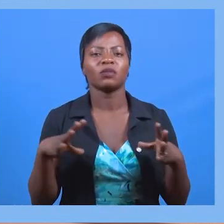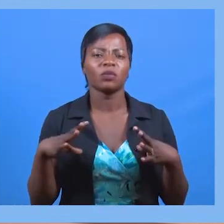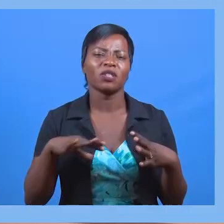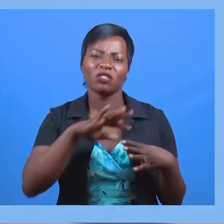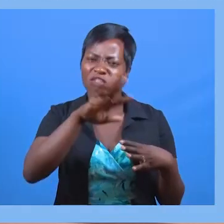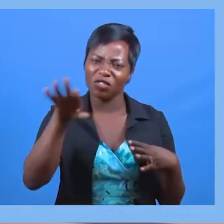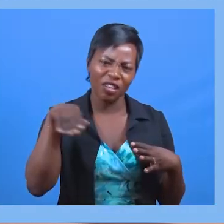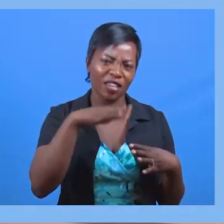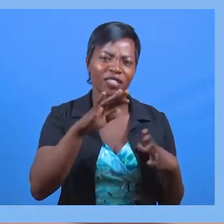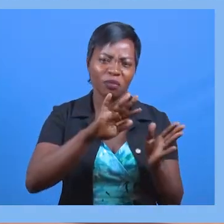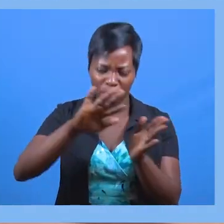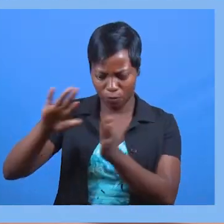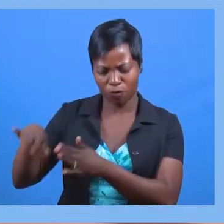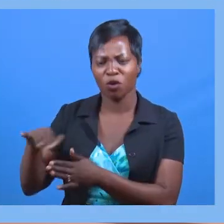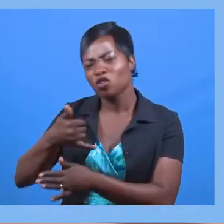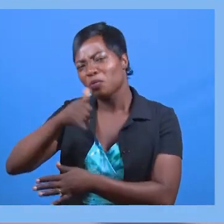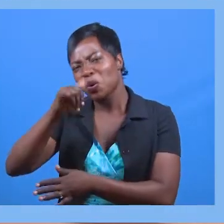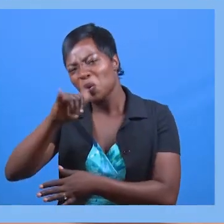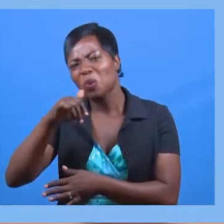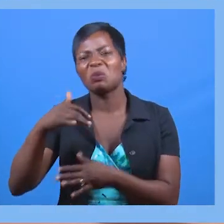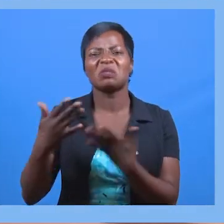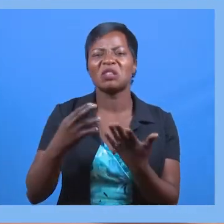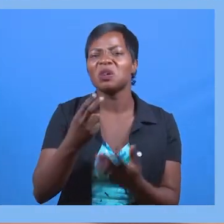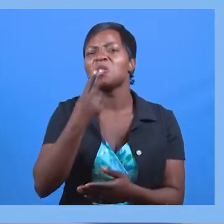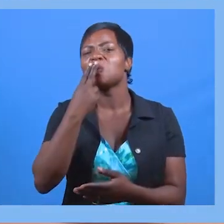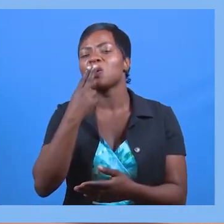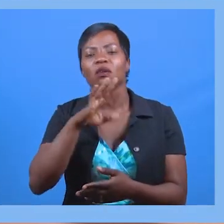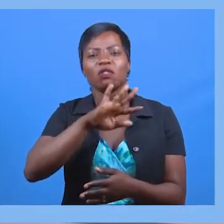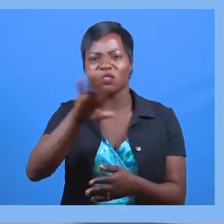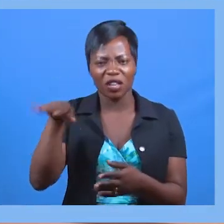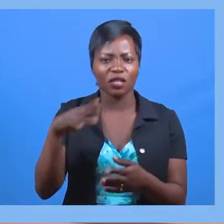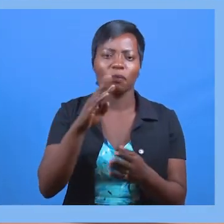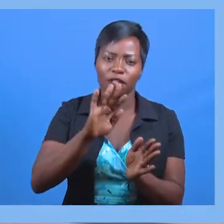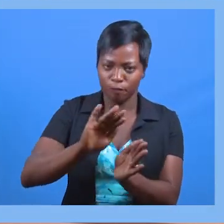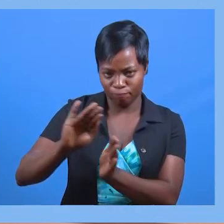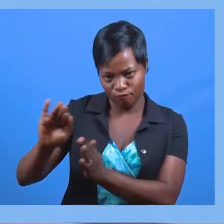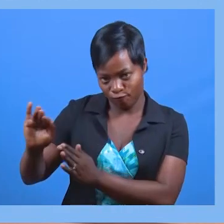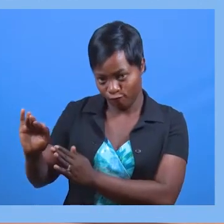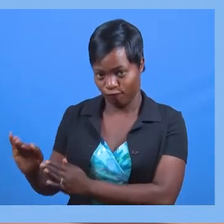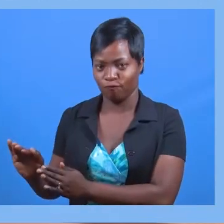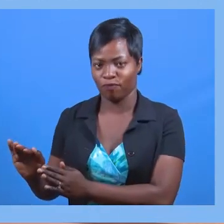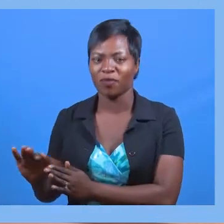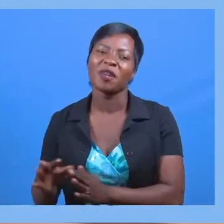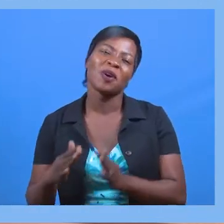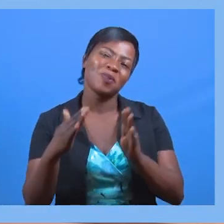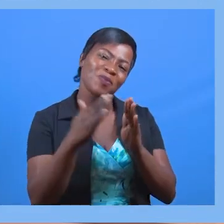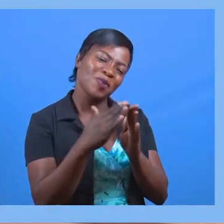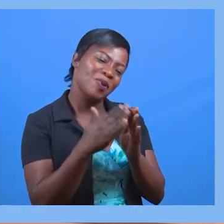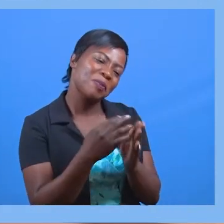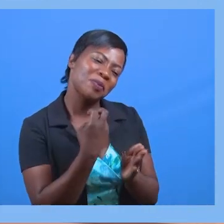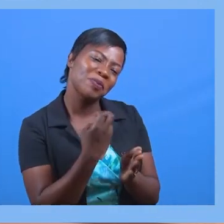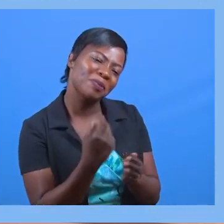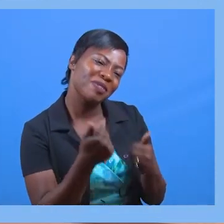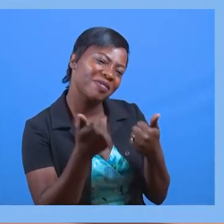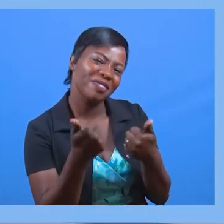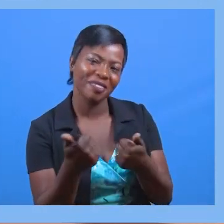zvese, kunyange tine zvidoro zvedu, kunyange tine zvifodhla zvedu, kunyange ngatimbotangai tapinda